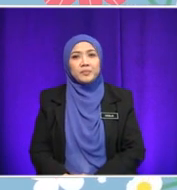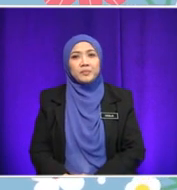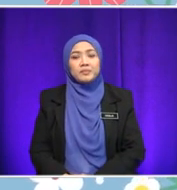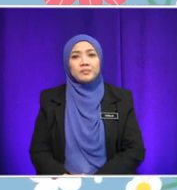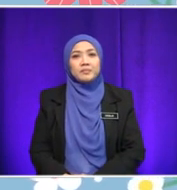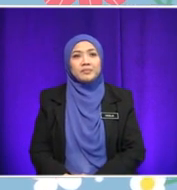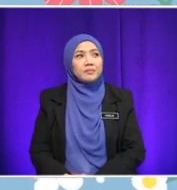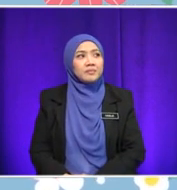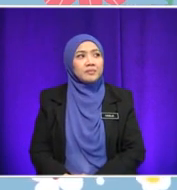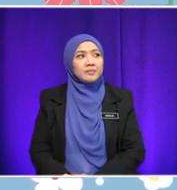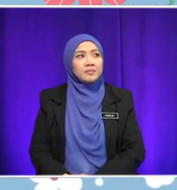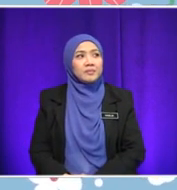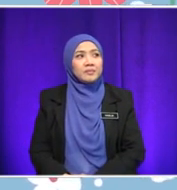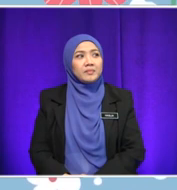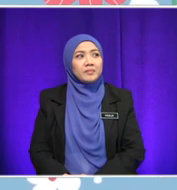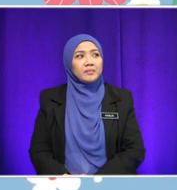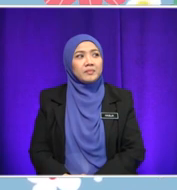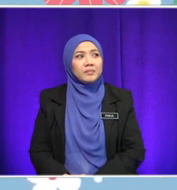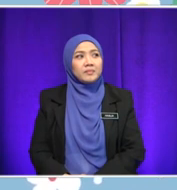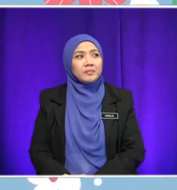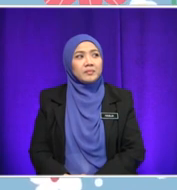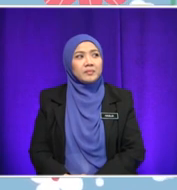tambahkan di bawah sini